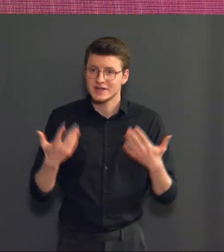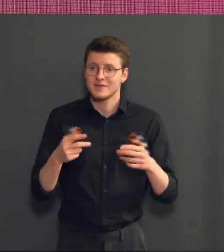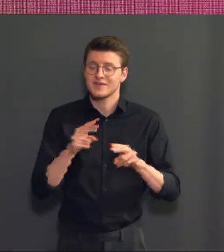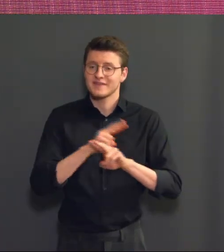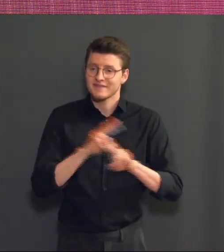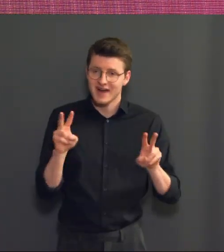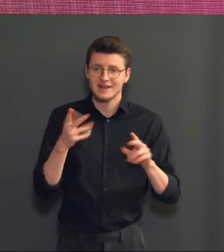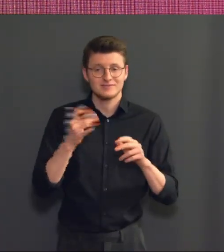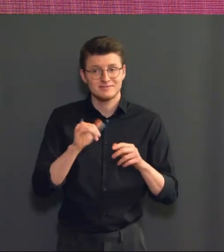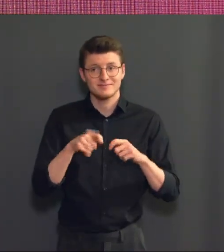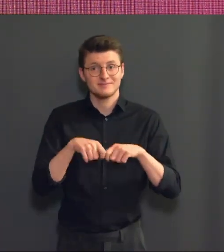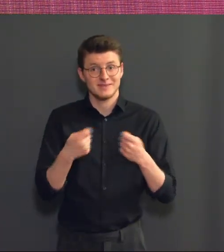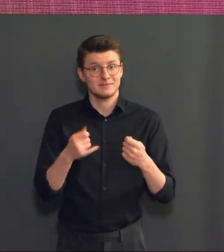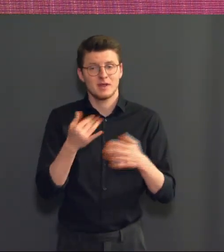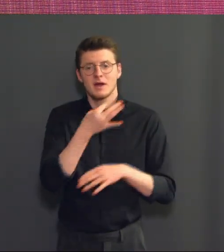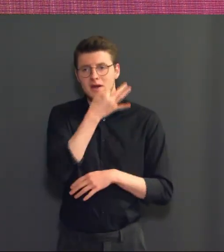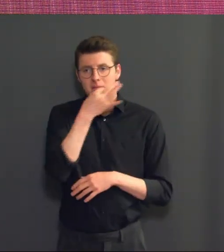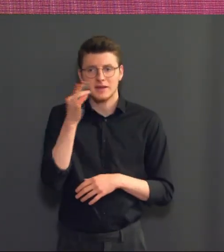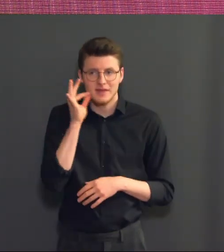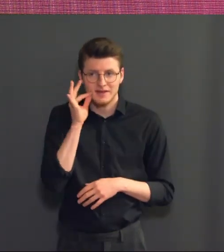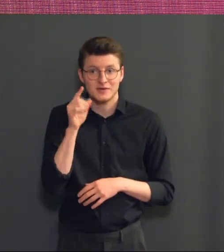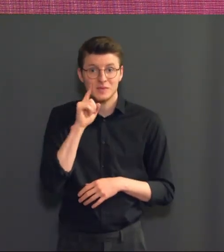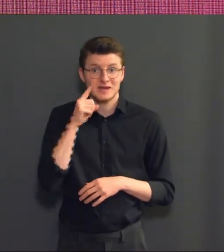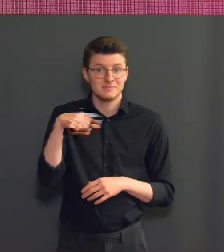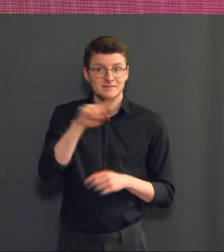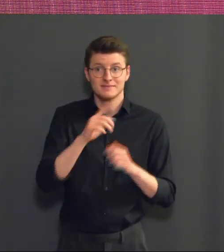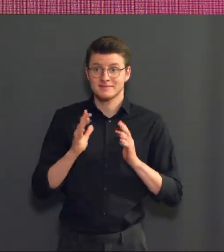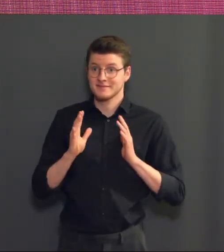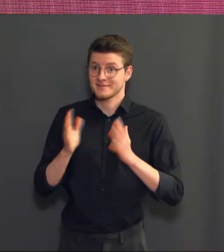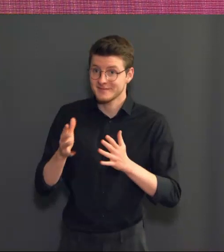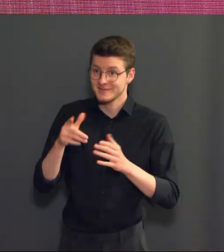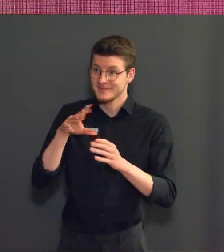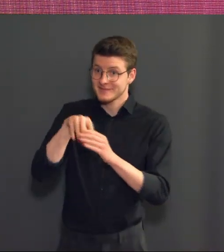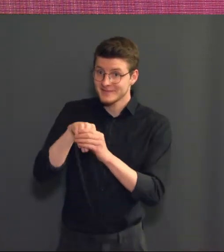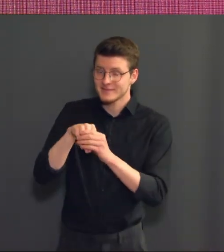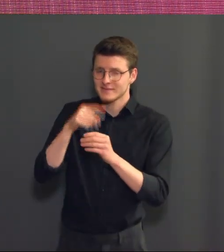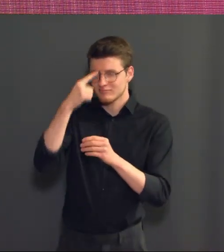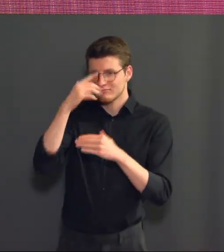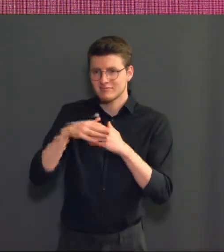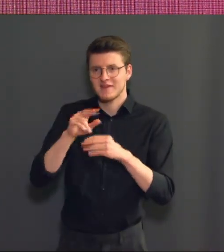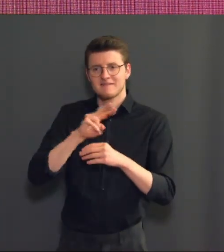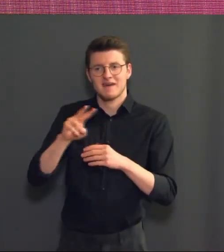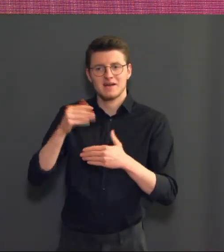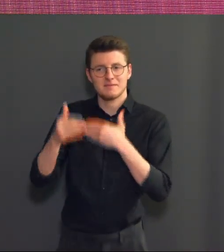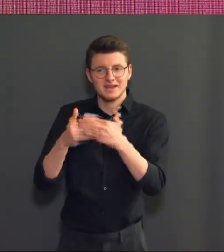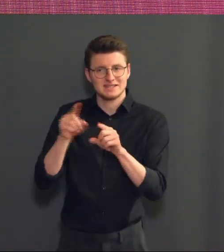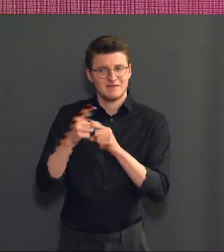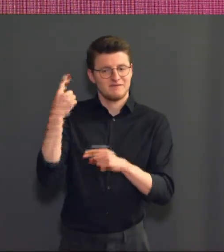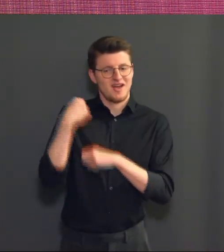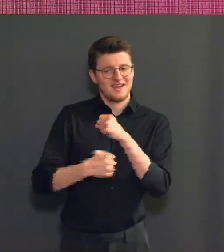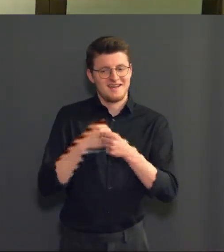hieraan deelneemt. Denk eraan om dit op een veilige manier te doen, zoals dat ook vorig jaar gebeurd is. Dank